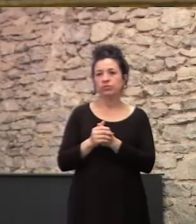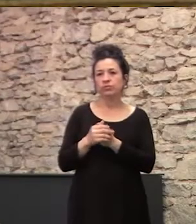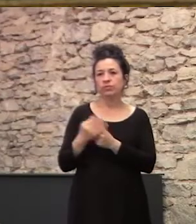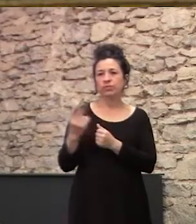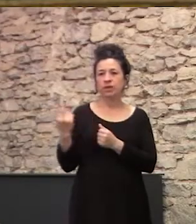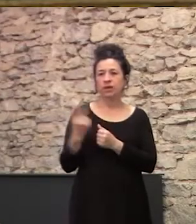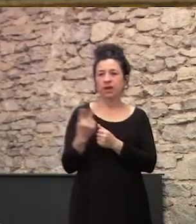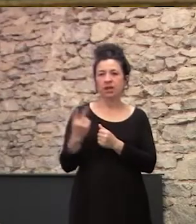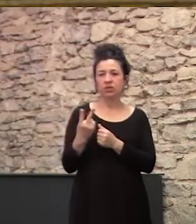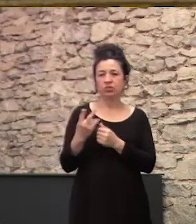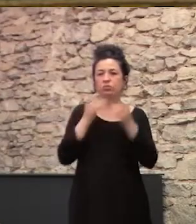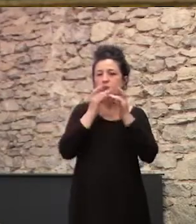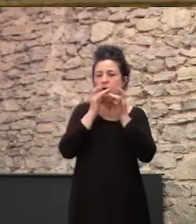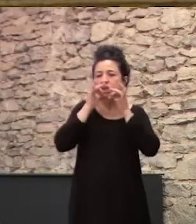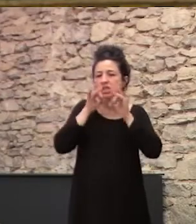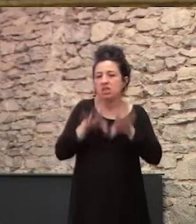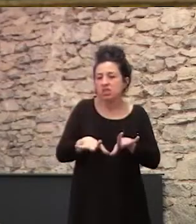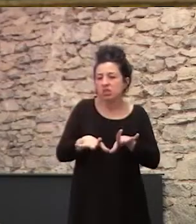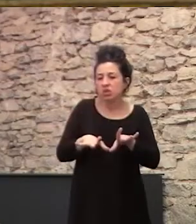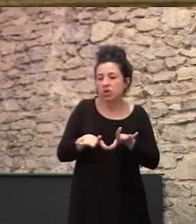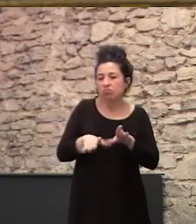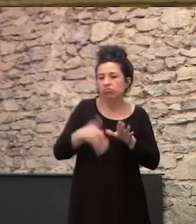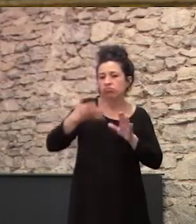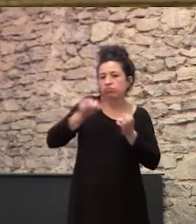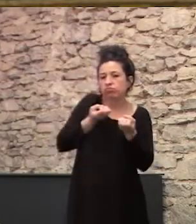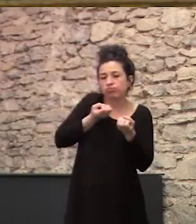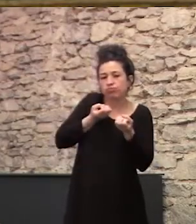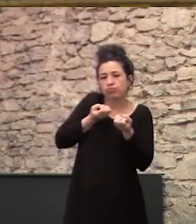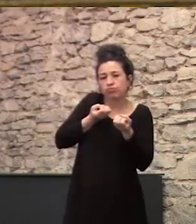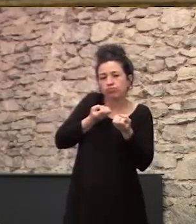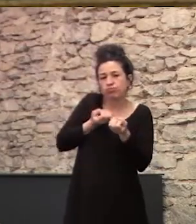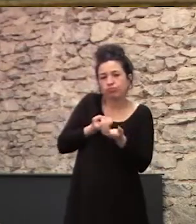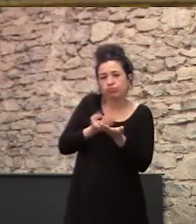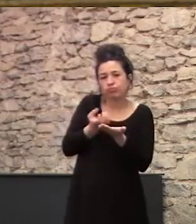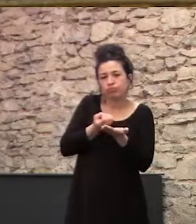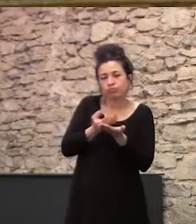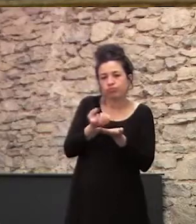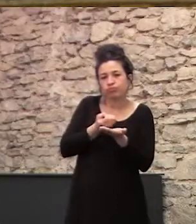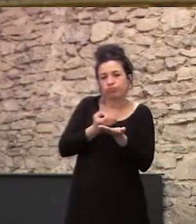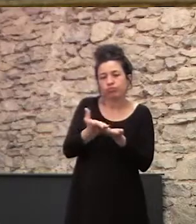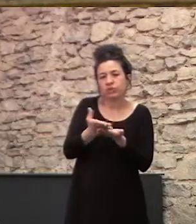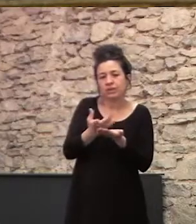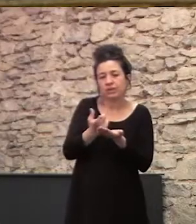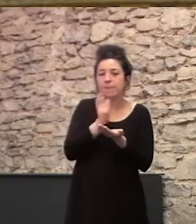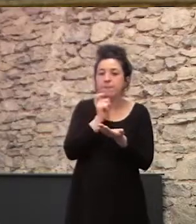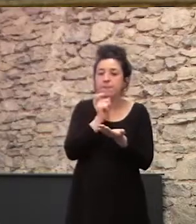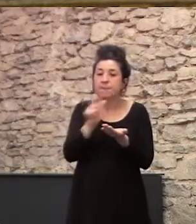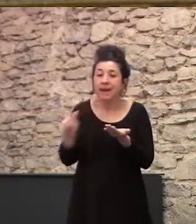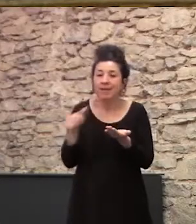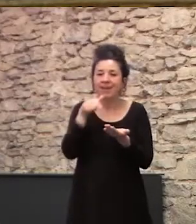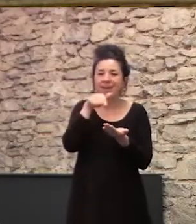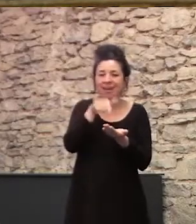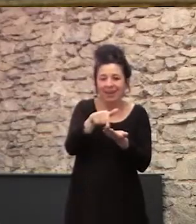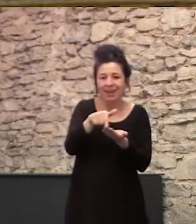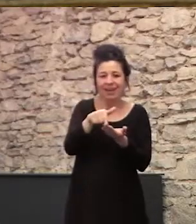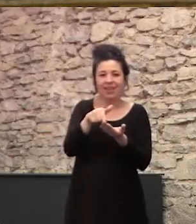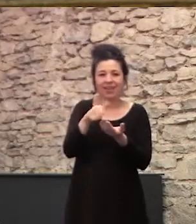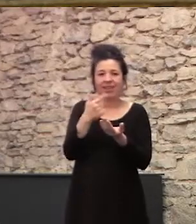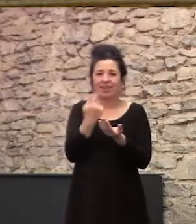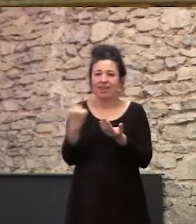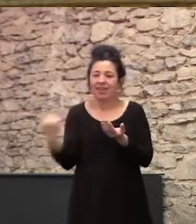ez da nola esan, historioa kontatzen dute eta hor dagoen hitz bakoitzak historioari mesede egiten dio, ez